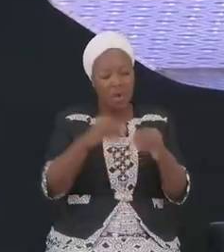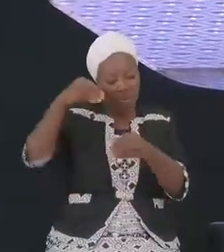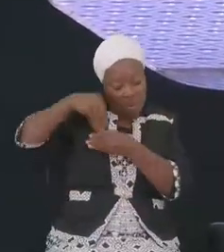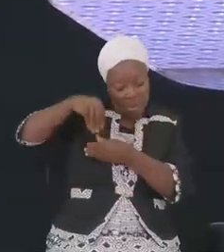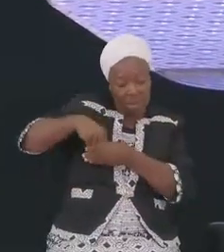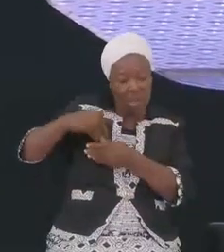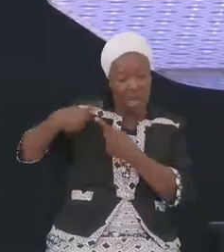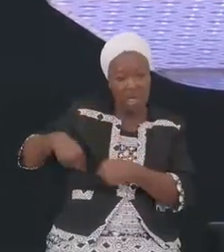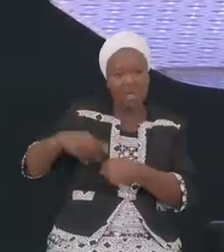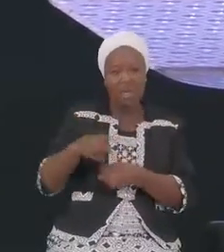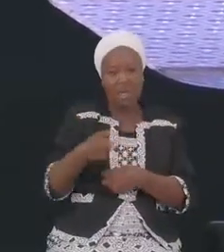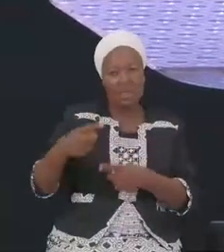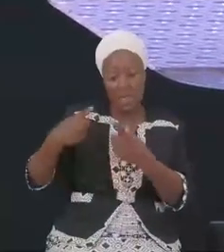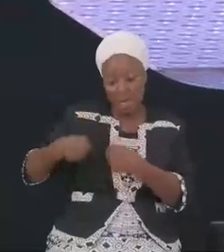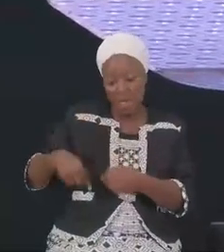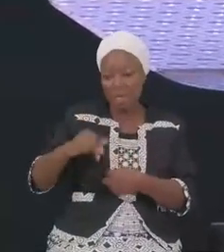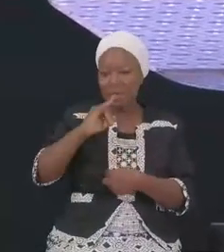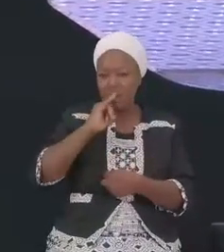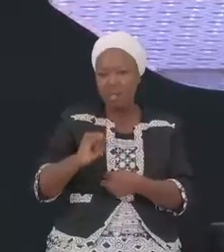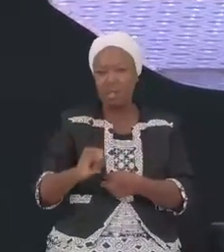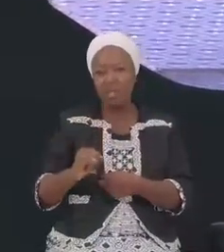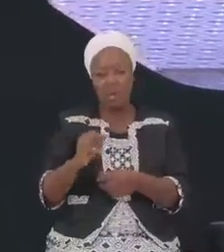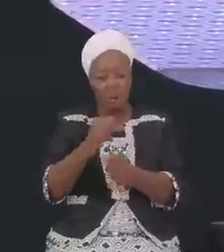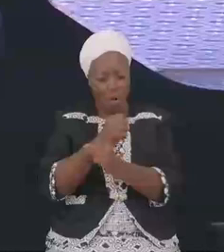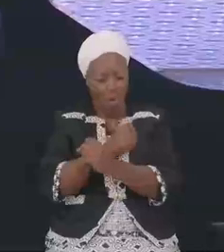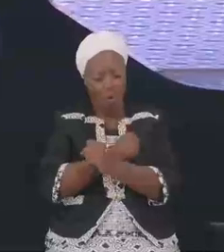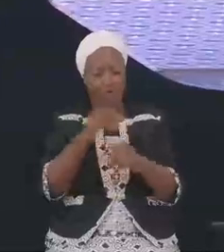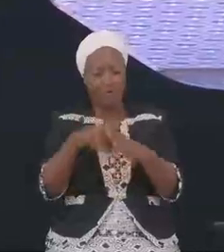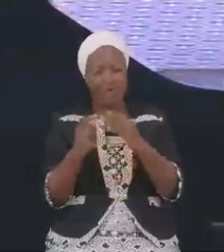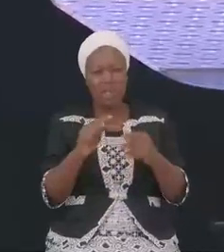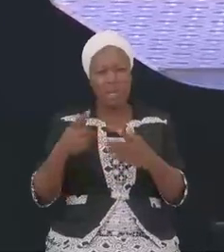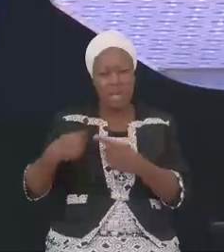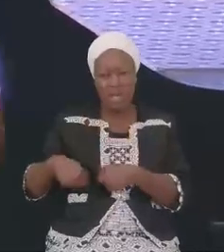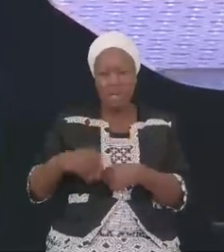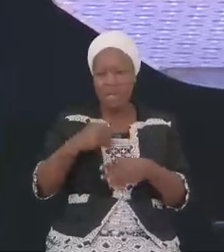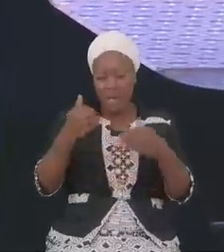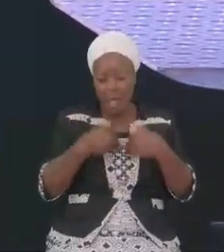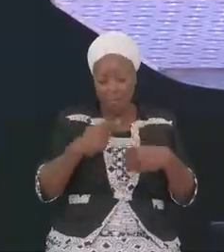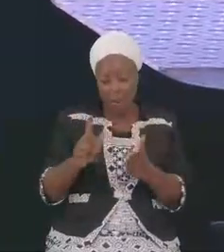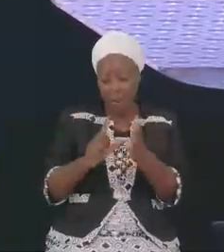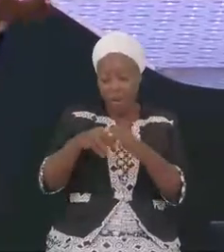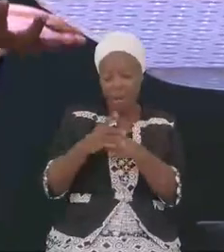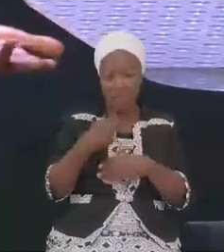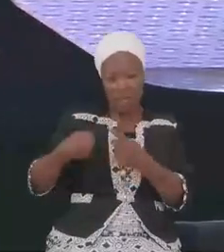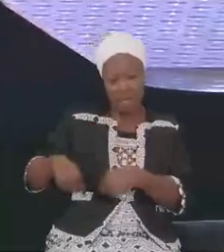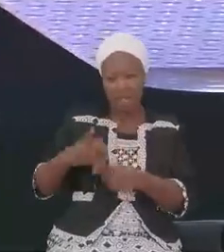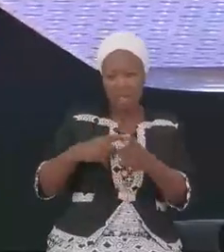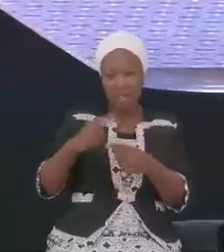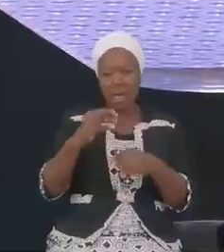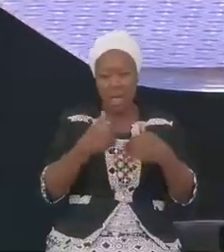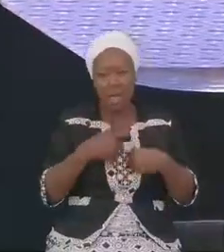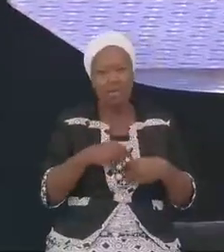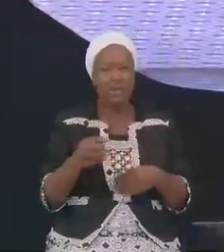auront son amour dans le cœur. Ils auront sa vie dans le cœur. Ils auront